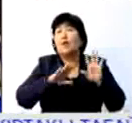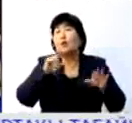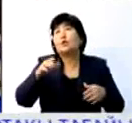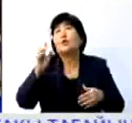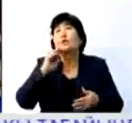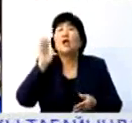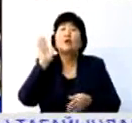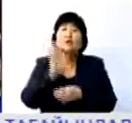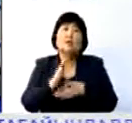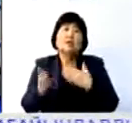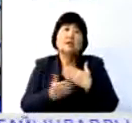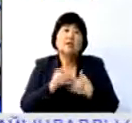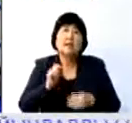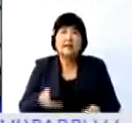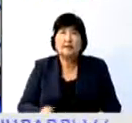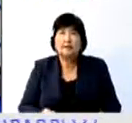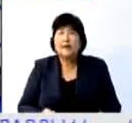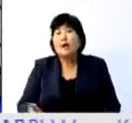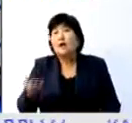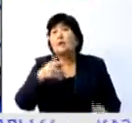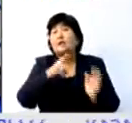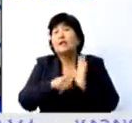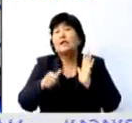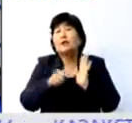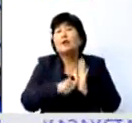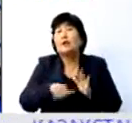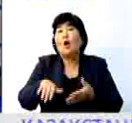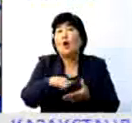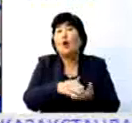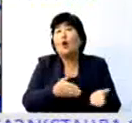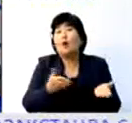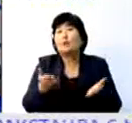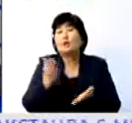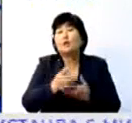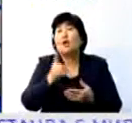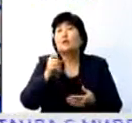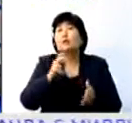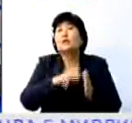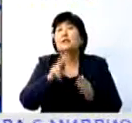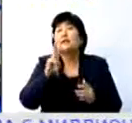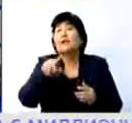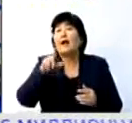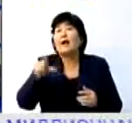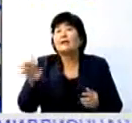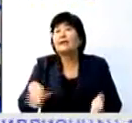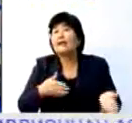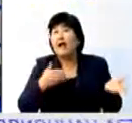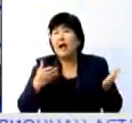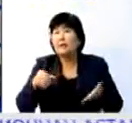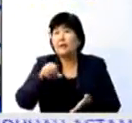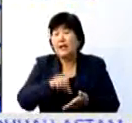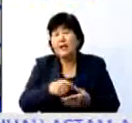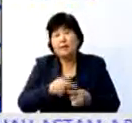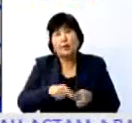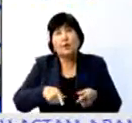сөгіс жарияланған. Бізде 76 қоғамдық қабылдау өткізілді, және оларда 182 азаматтар қабылданды. Бұл